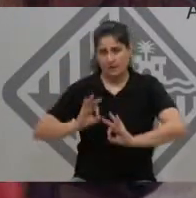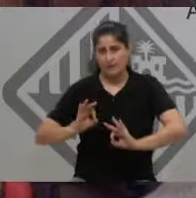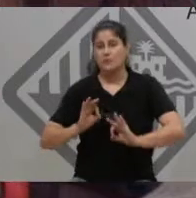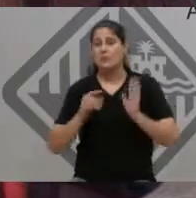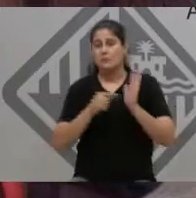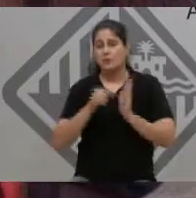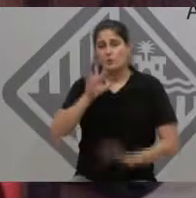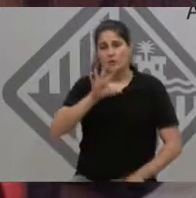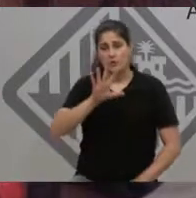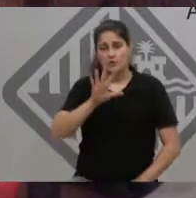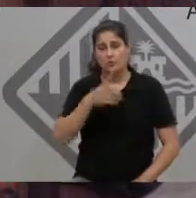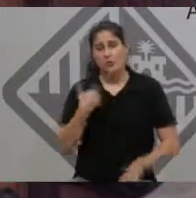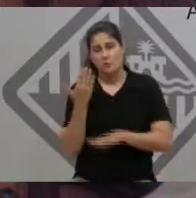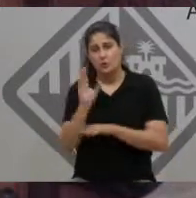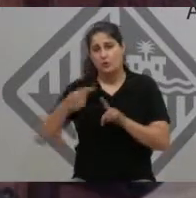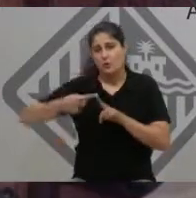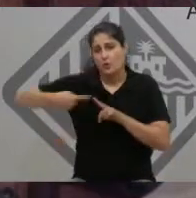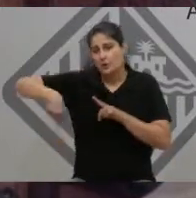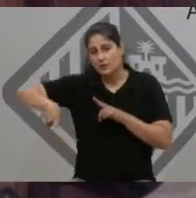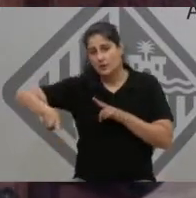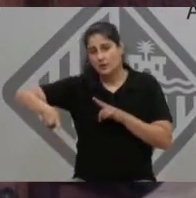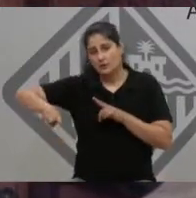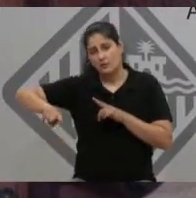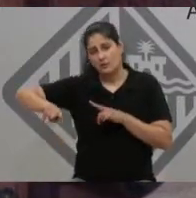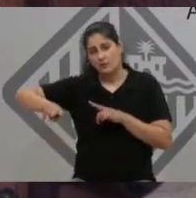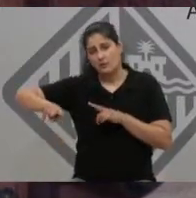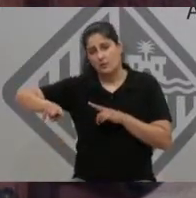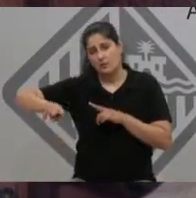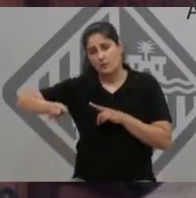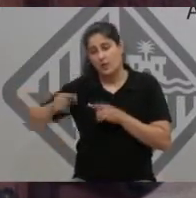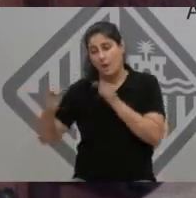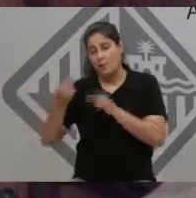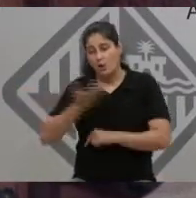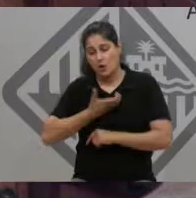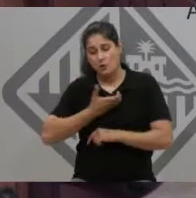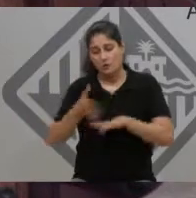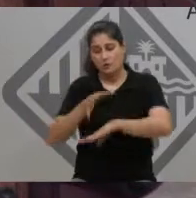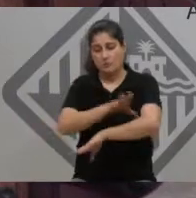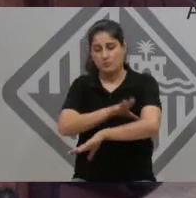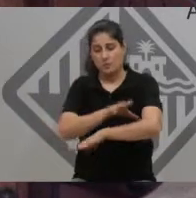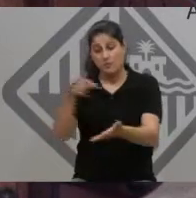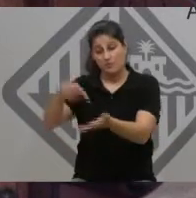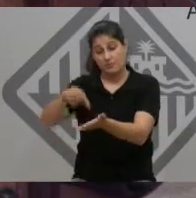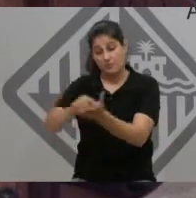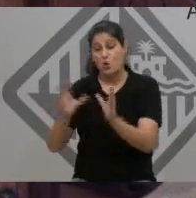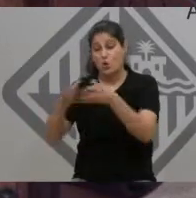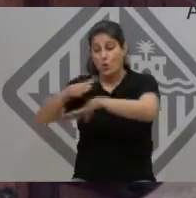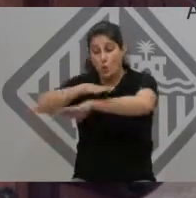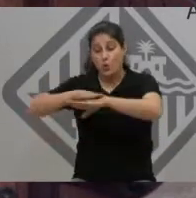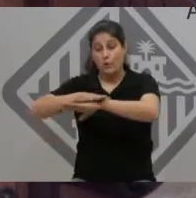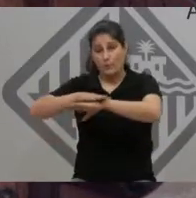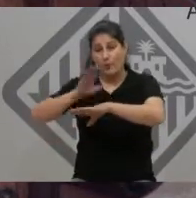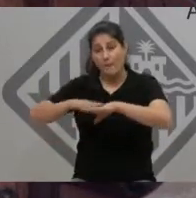la cinquena li proposaria una transaccional que diria el ple de l'Ajuntament de Palma insta l'equip de govern